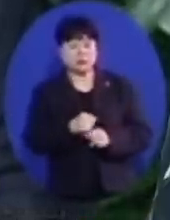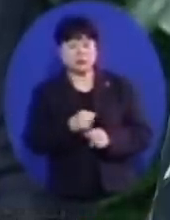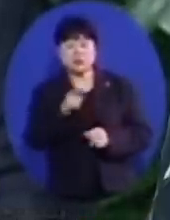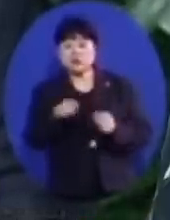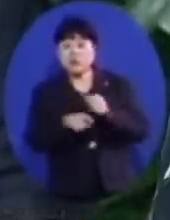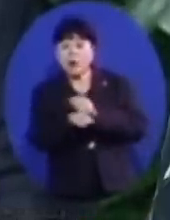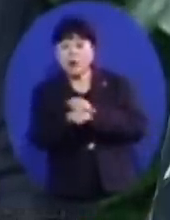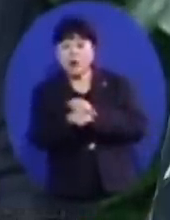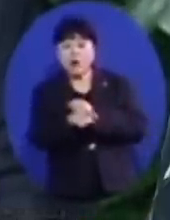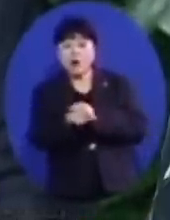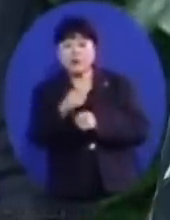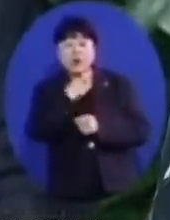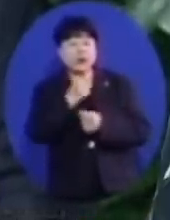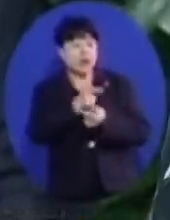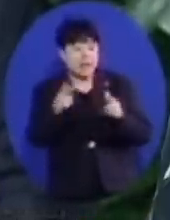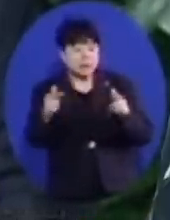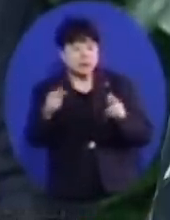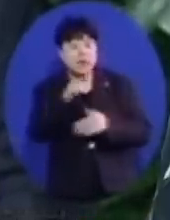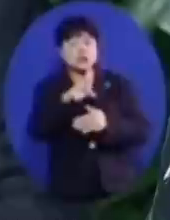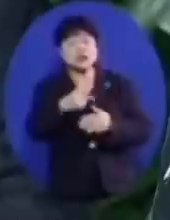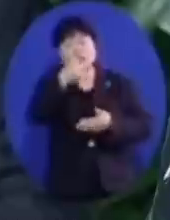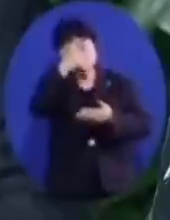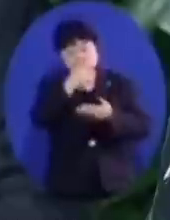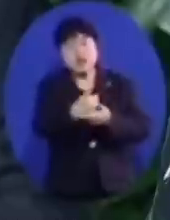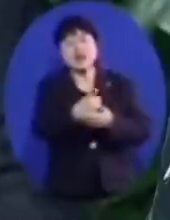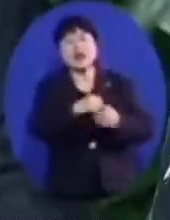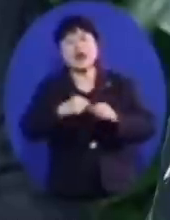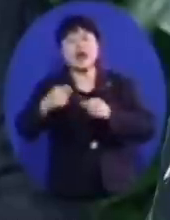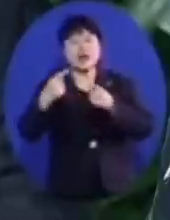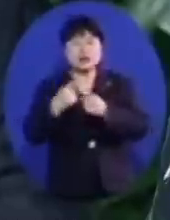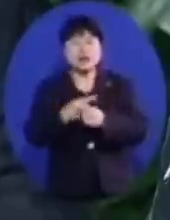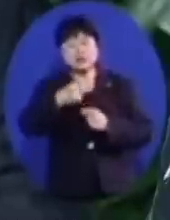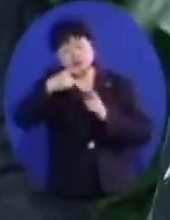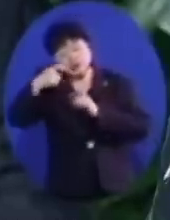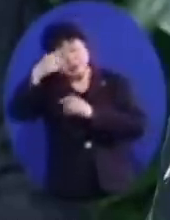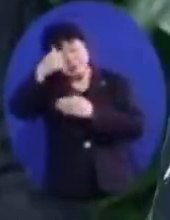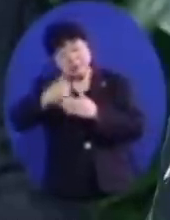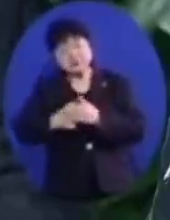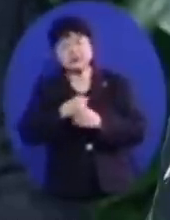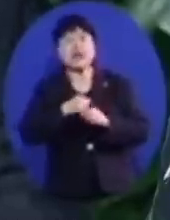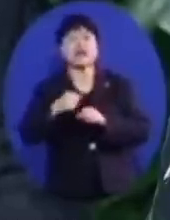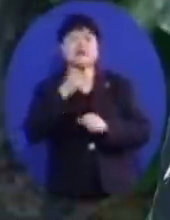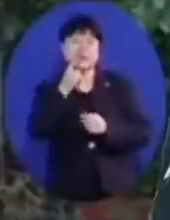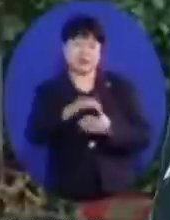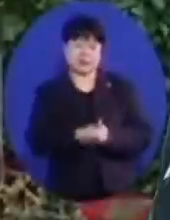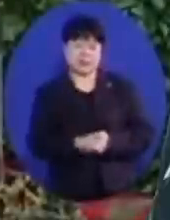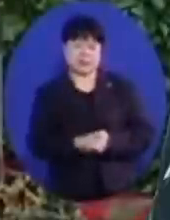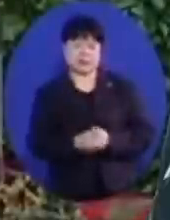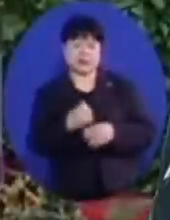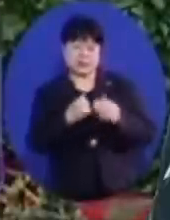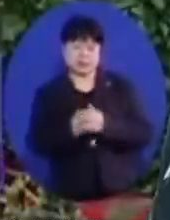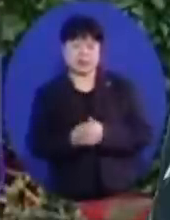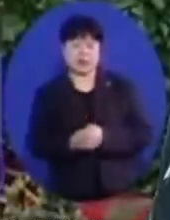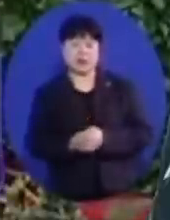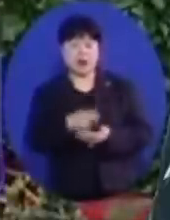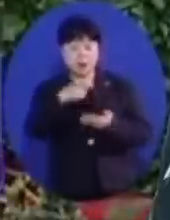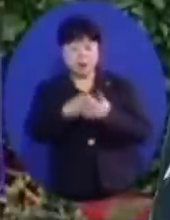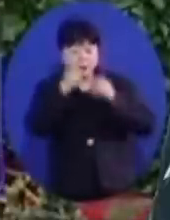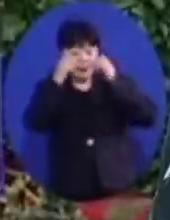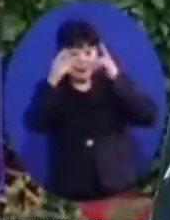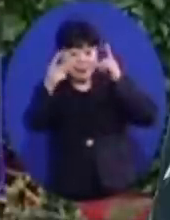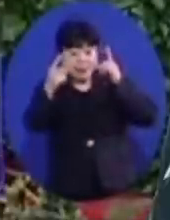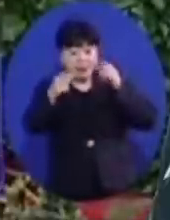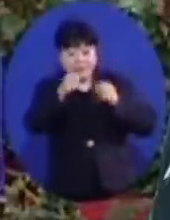내가 자원해서 내 속에 있는 죄에 끌려서 행한다는 것입니다 그러므로 내가 한 법을 깨달은